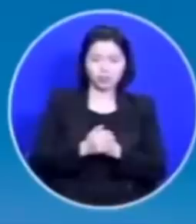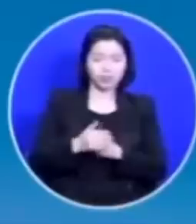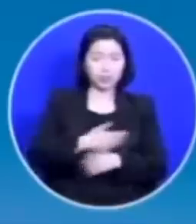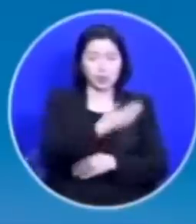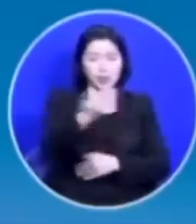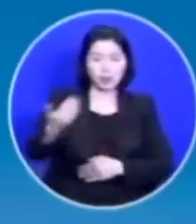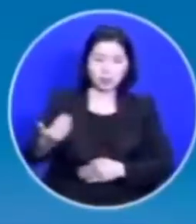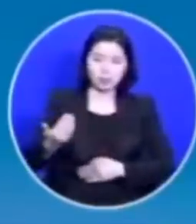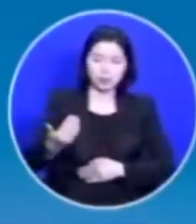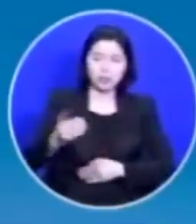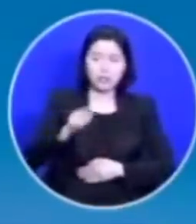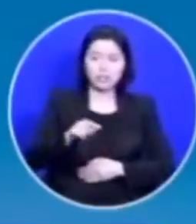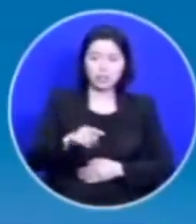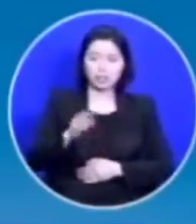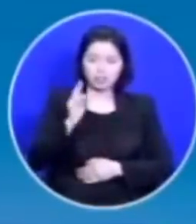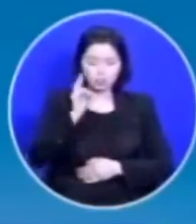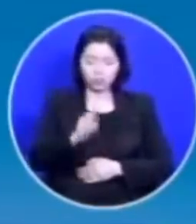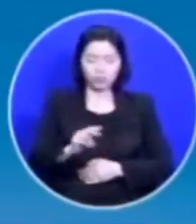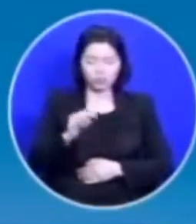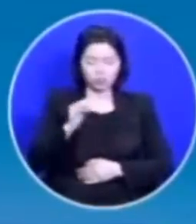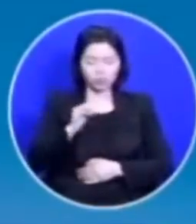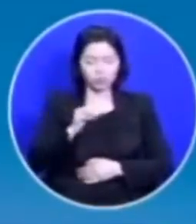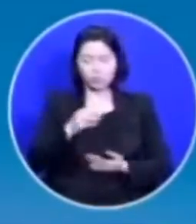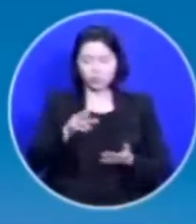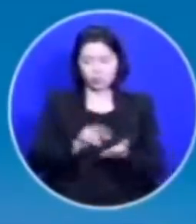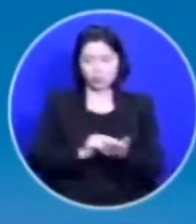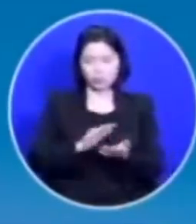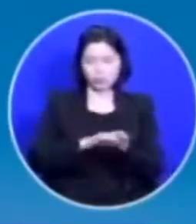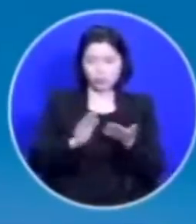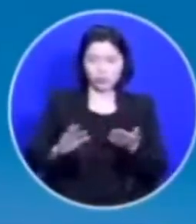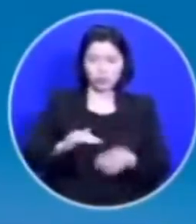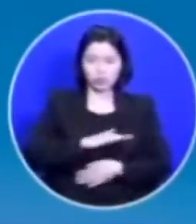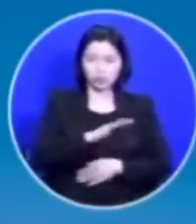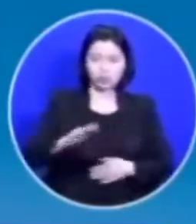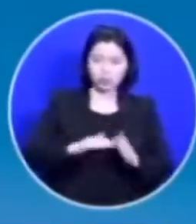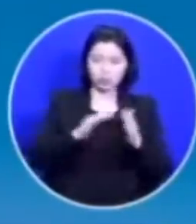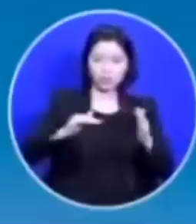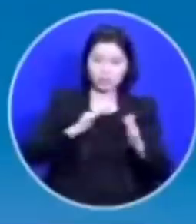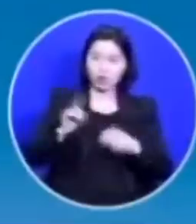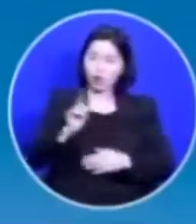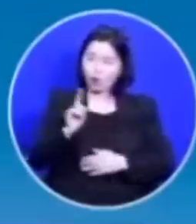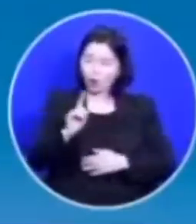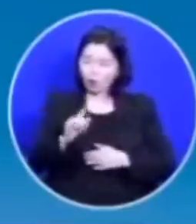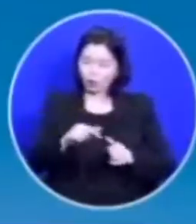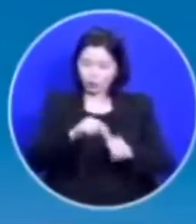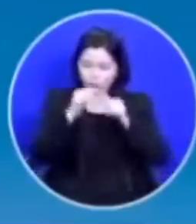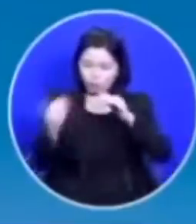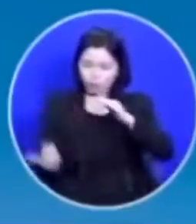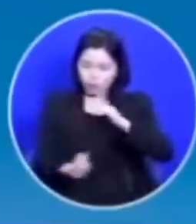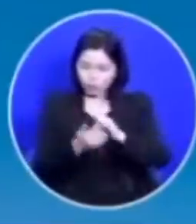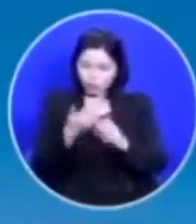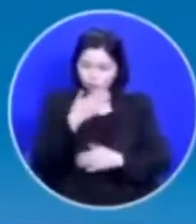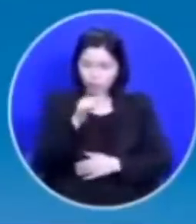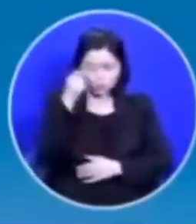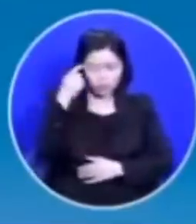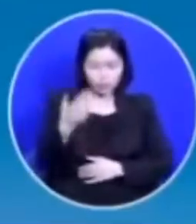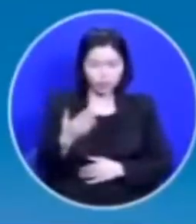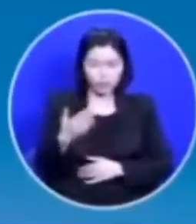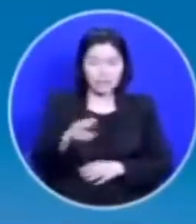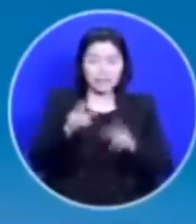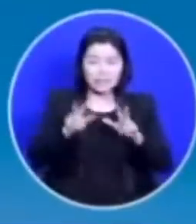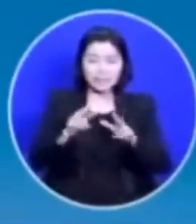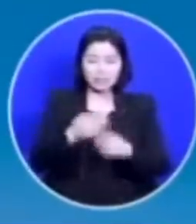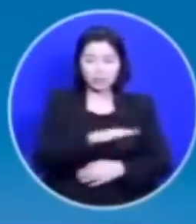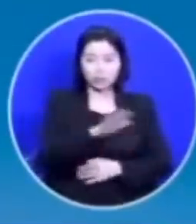여러분 이건 대단히 심각한 문제요 우리 가정에 구원은 어떻게 이루어지나 지금 우리와 함께 계시는 예수님을 아는